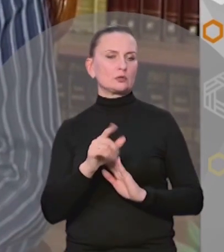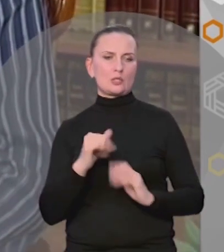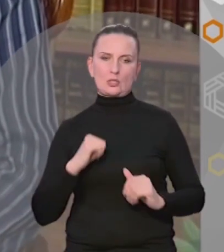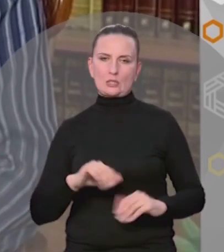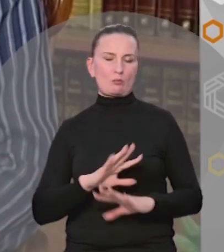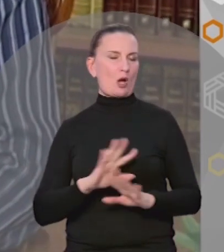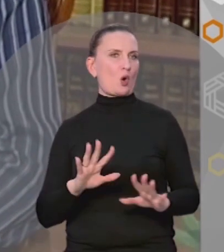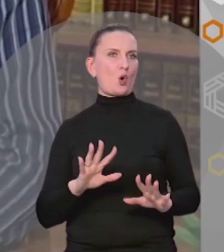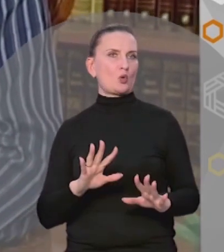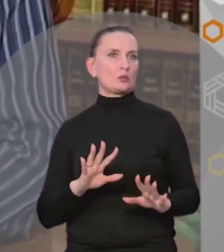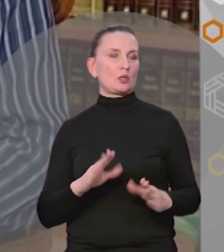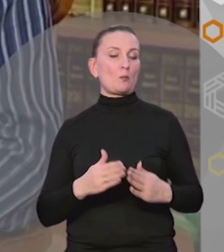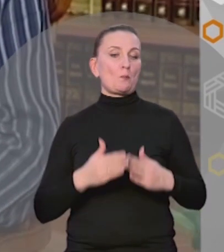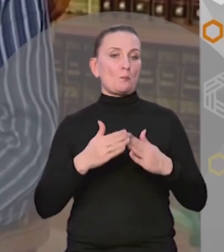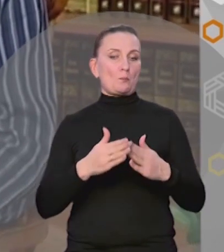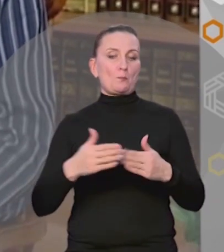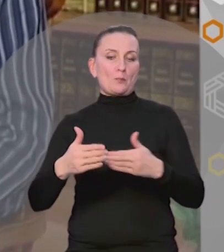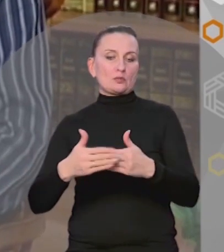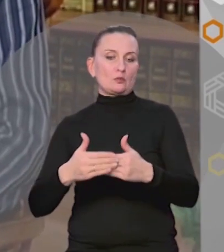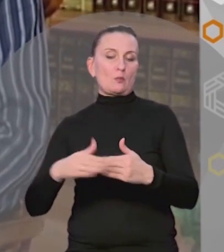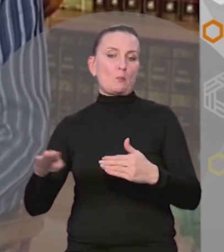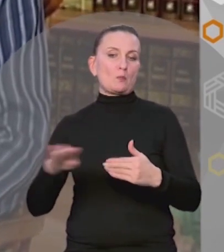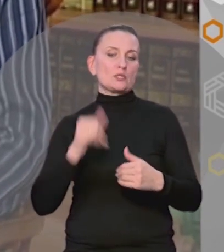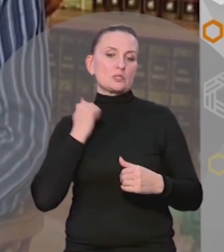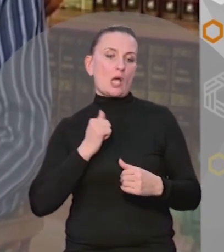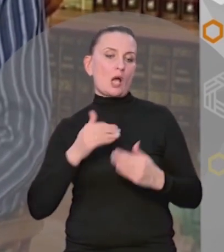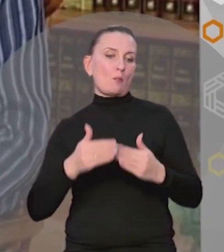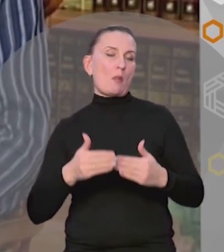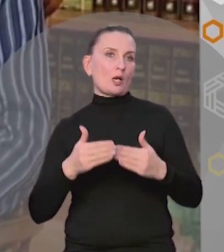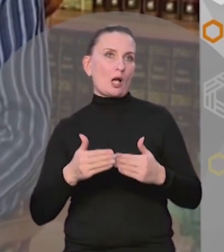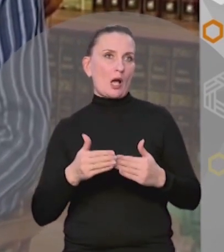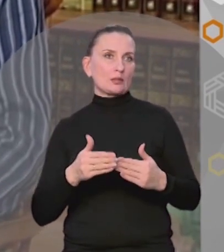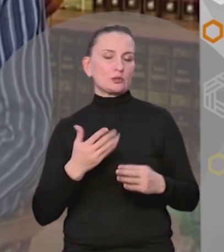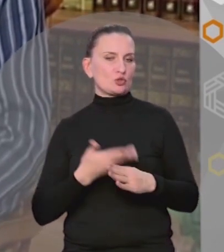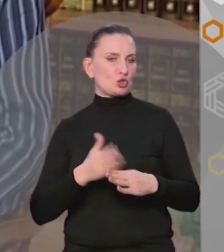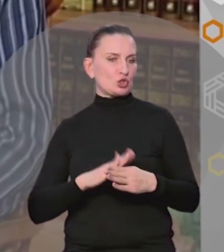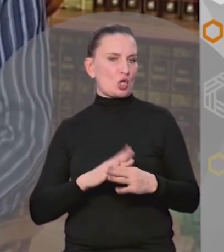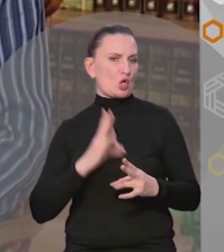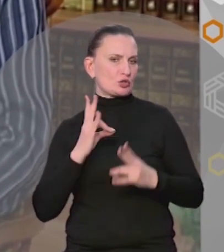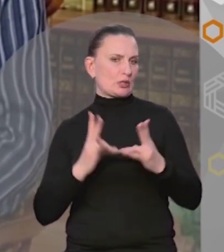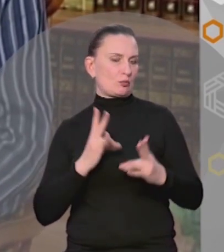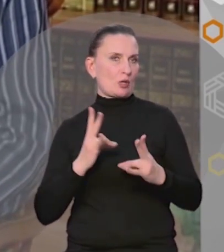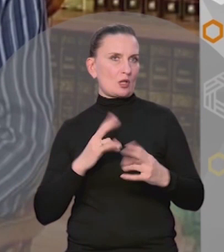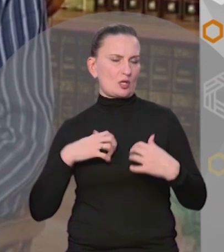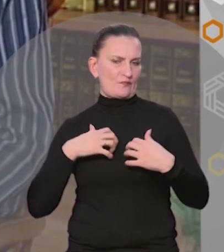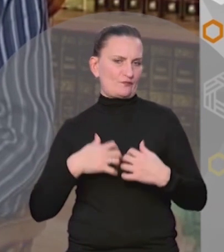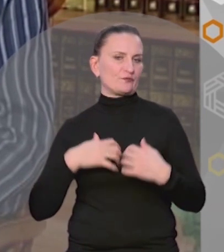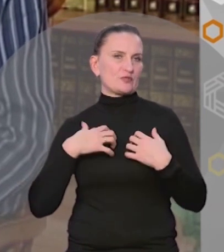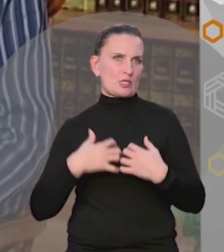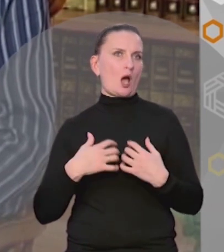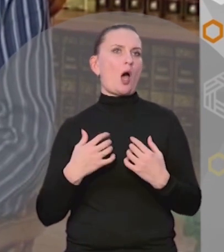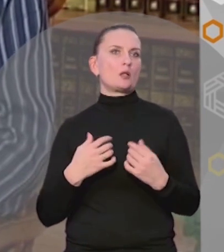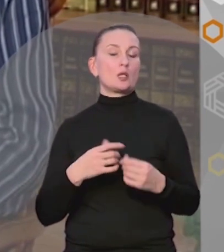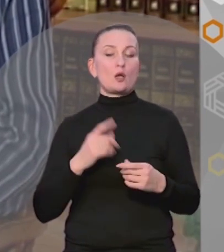неспокойным. Пришвартованный к причалу старый баркас тяжело скрипел и вздыхал.